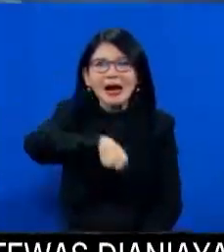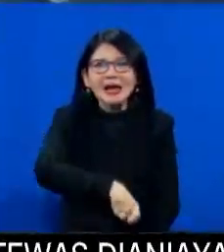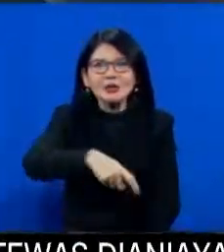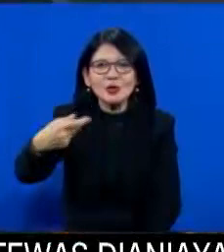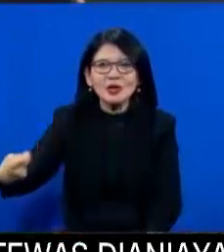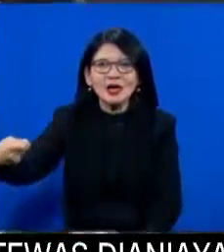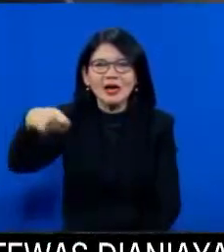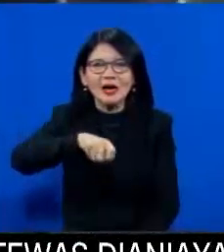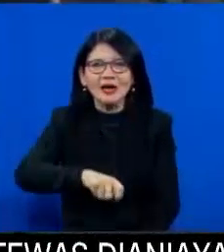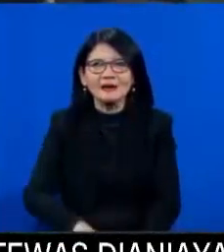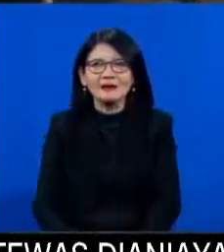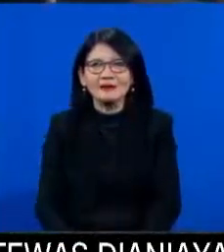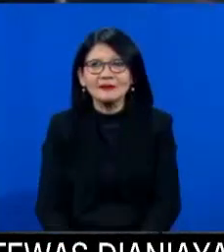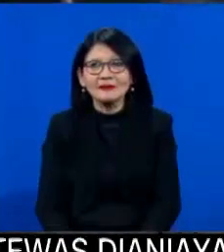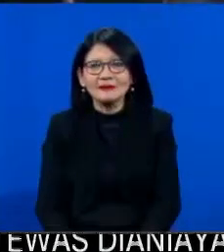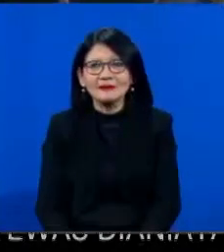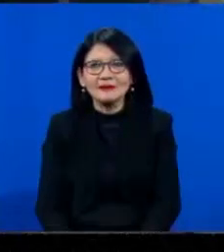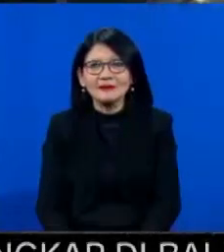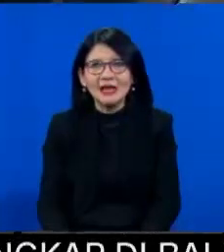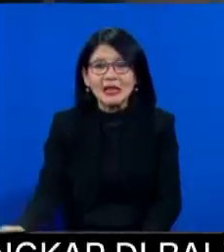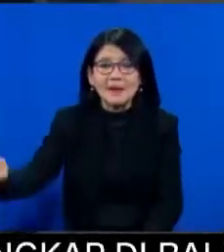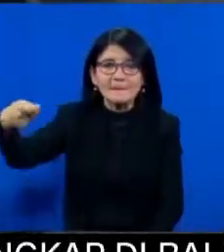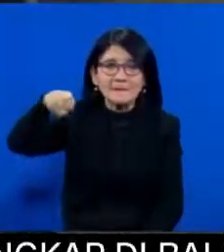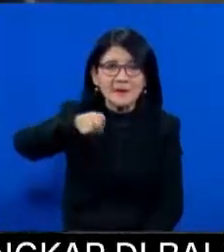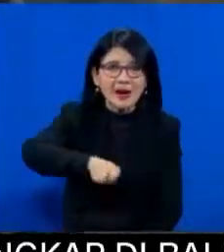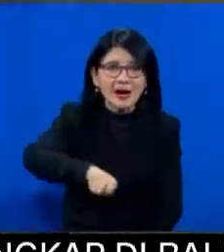ya. Bismillahirrahmanirrahim. Ya.